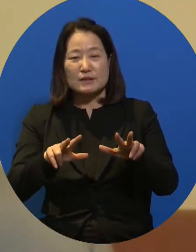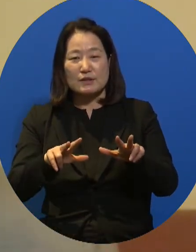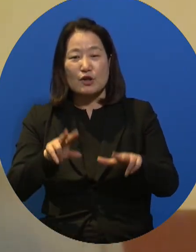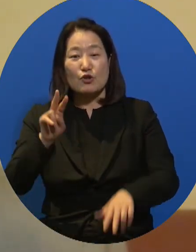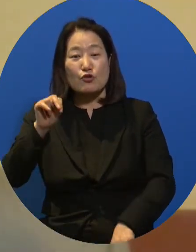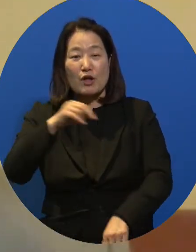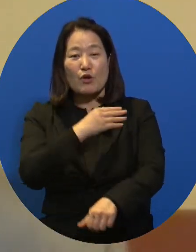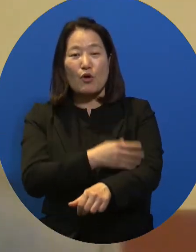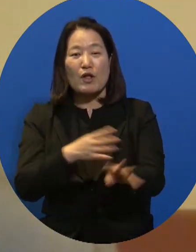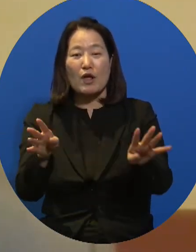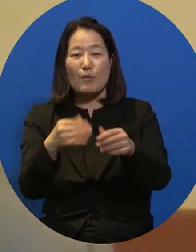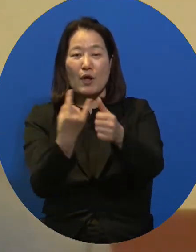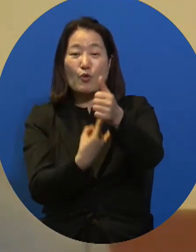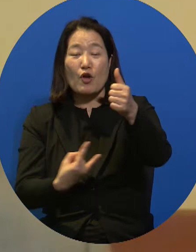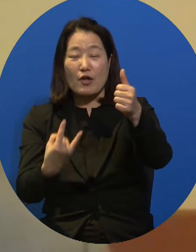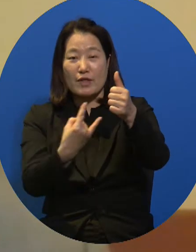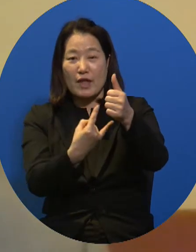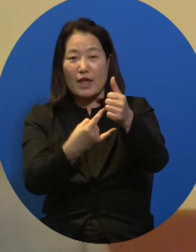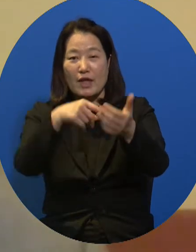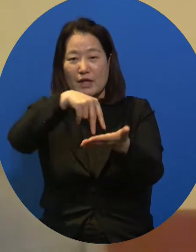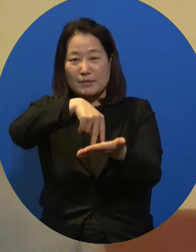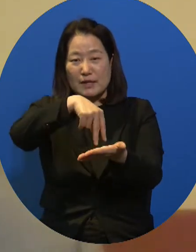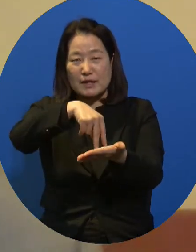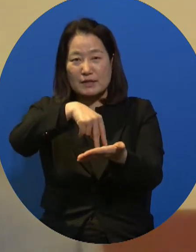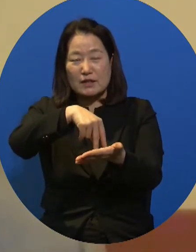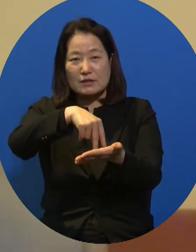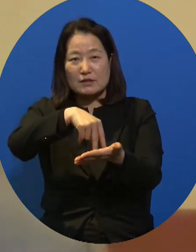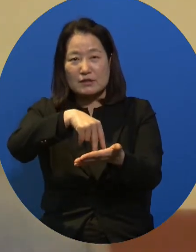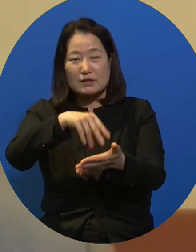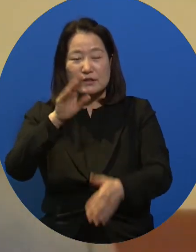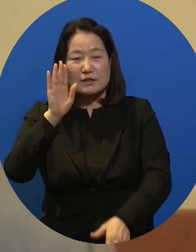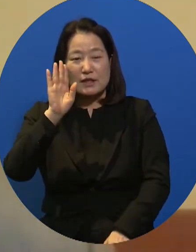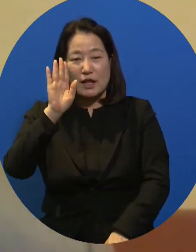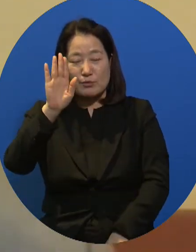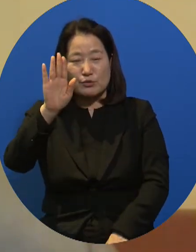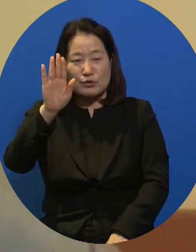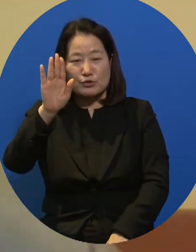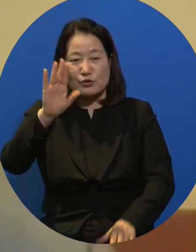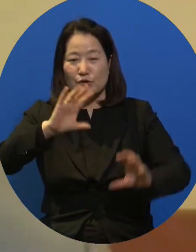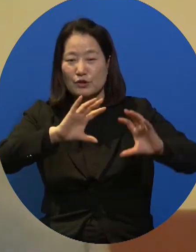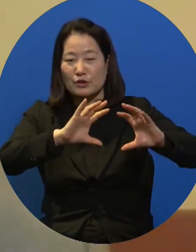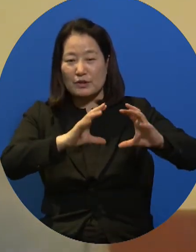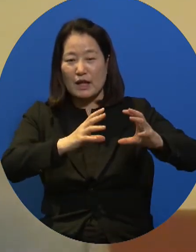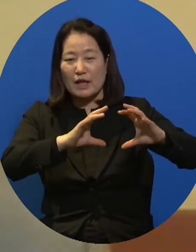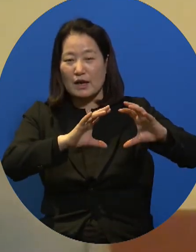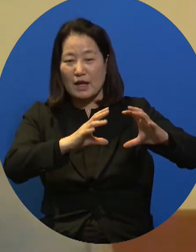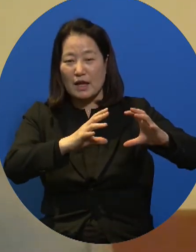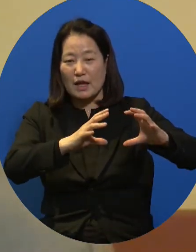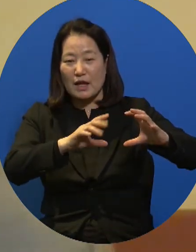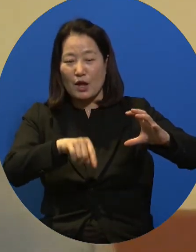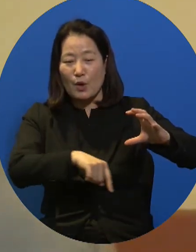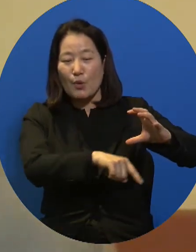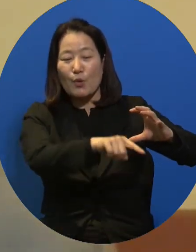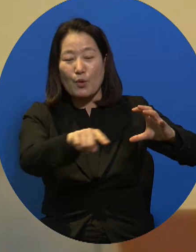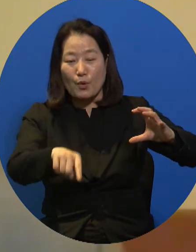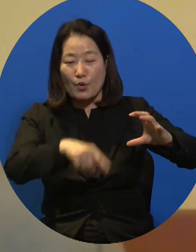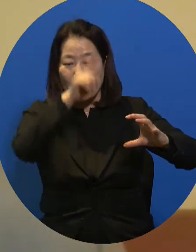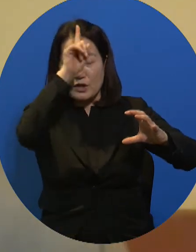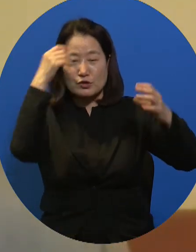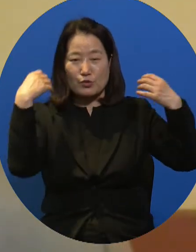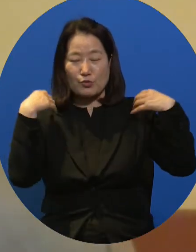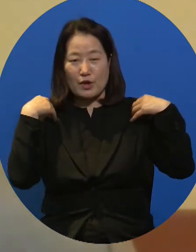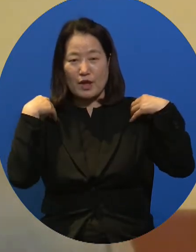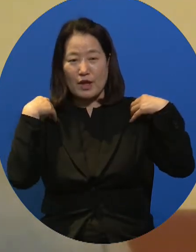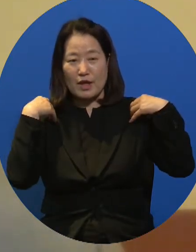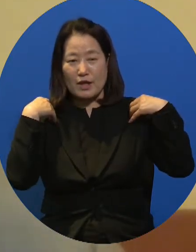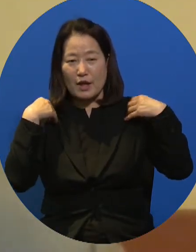가장 강력한 무역 대상국과 같은 그런 국가 정부에게도